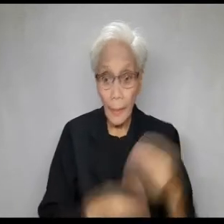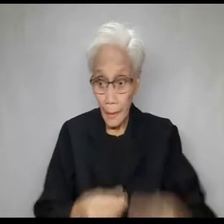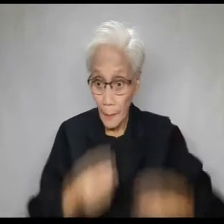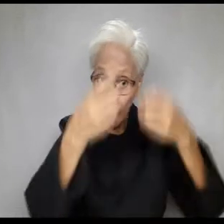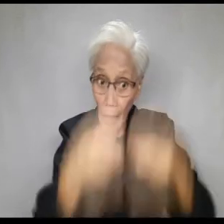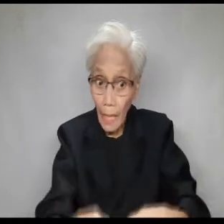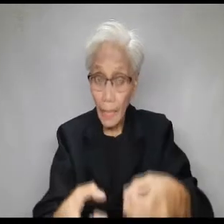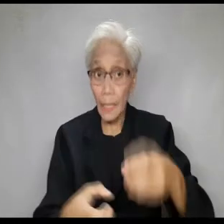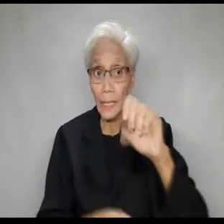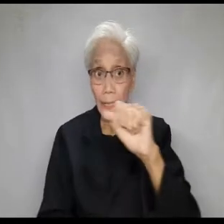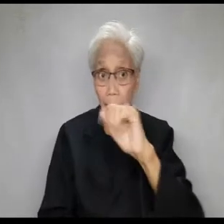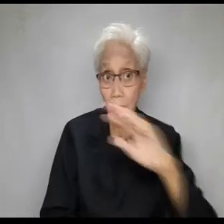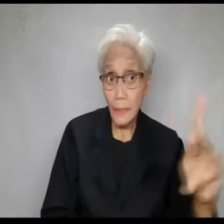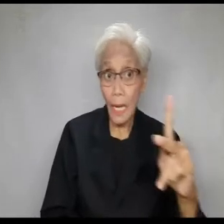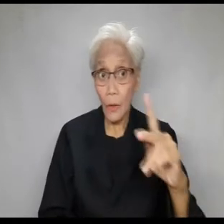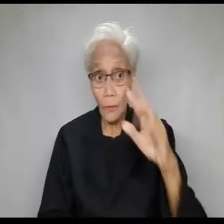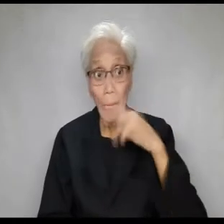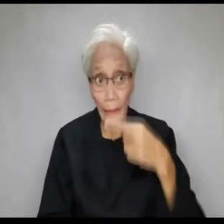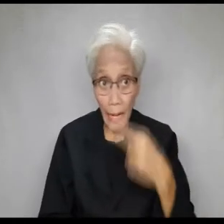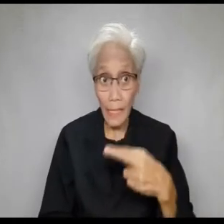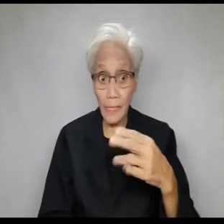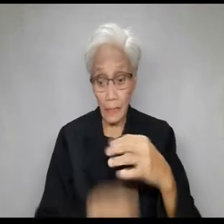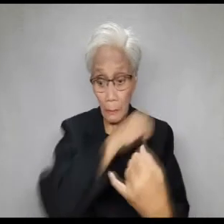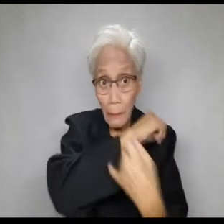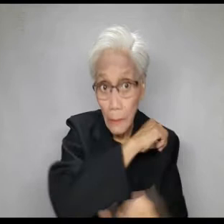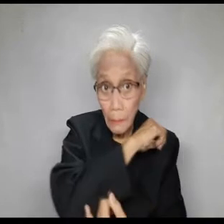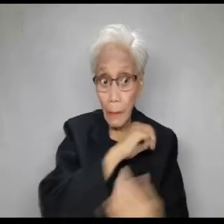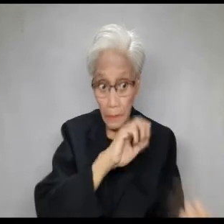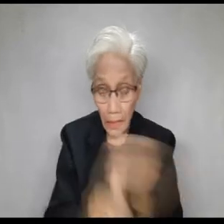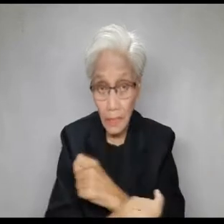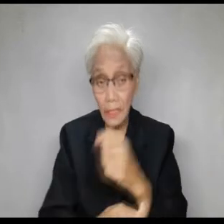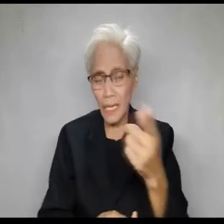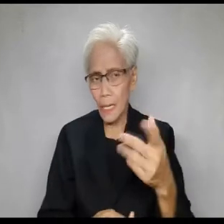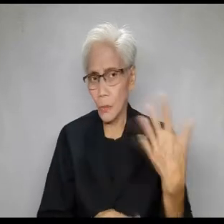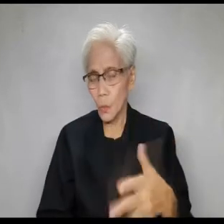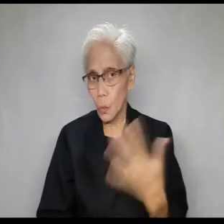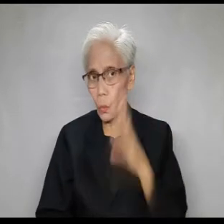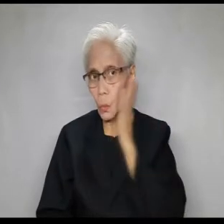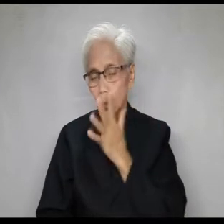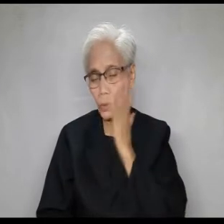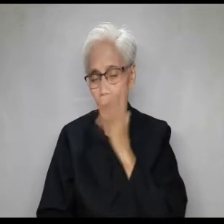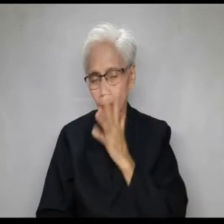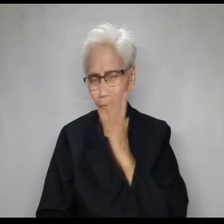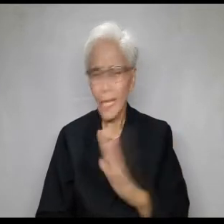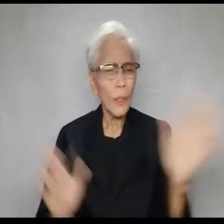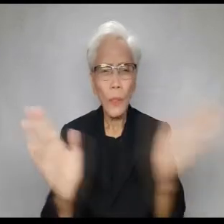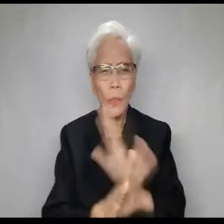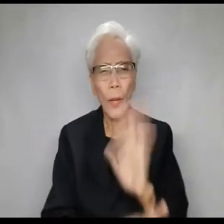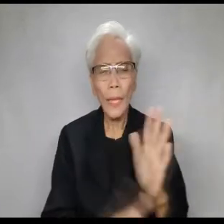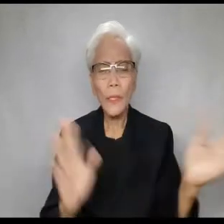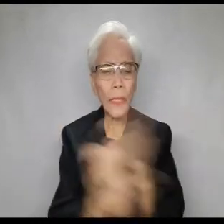brad. Nabigyan ka ng isang sakong bigas, mag-INC ka na rin. Mahiya-hiya ka naman sa Diyos na totoo. Huwag